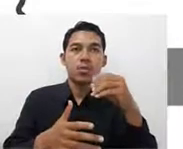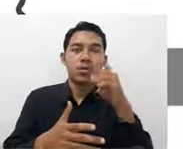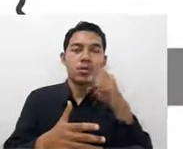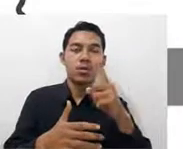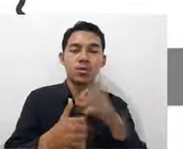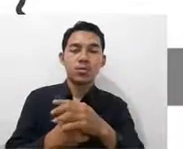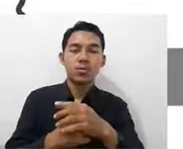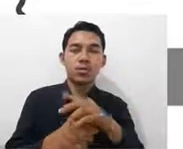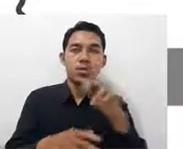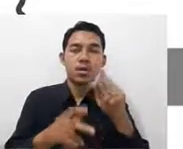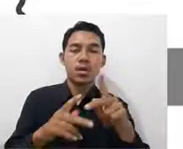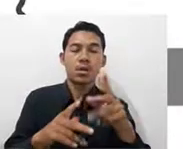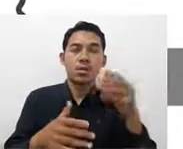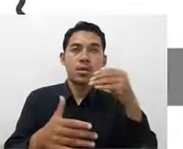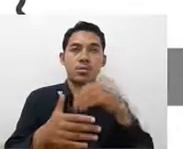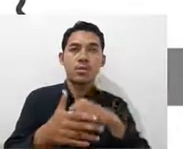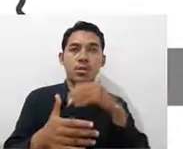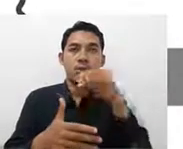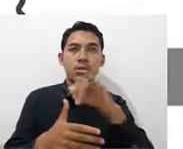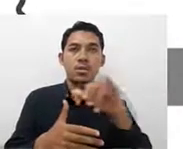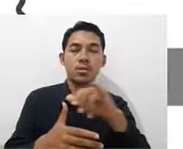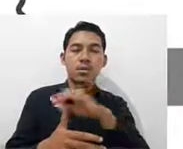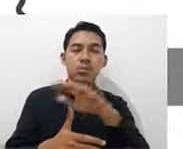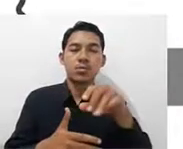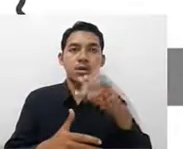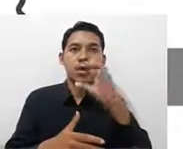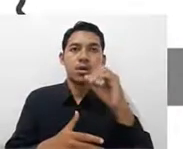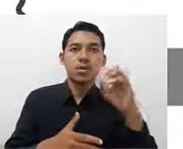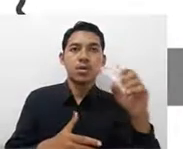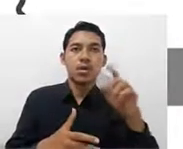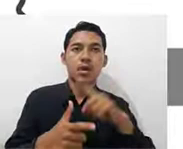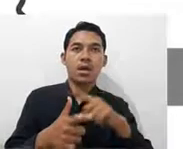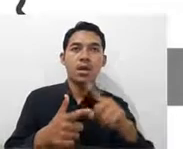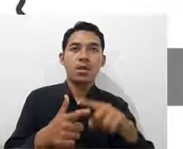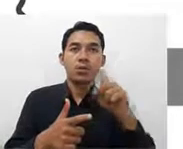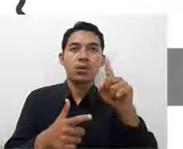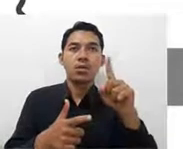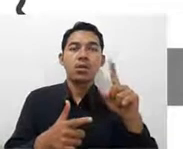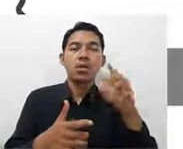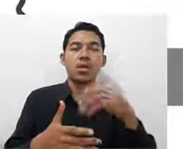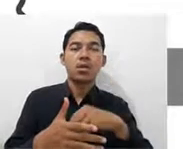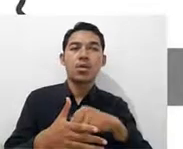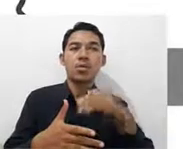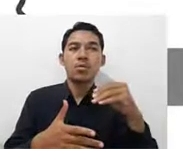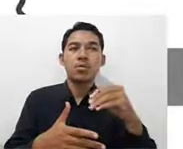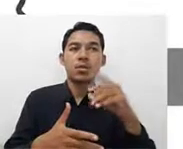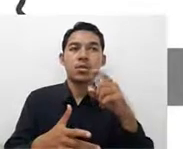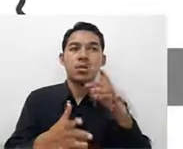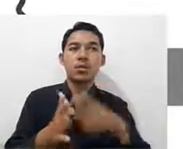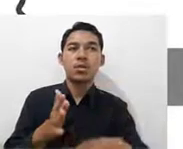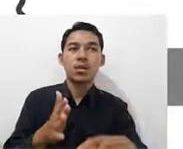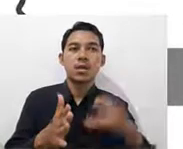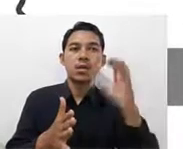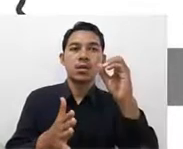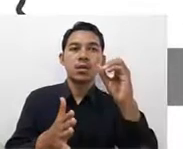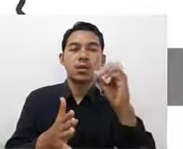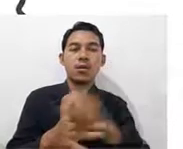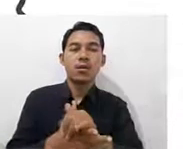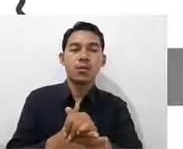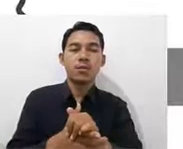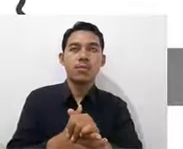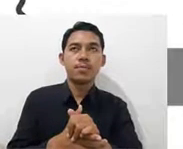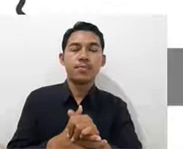1. Kalau inputnya sama semua 0, 0 atau 1, 1, maka outputnya bernilai 0. Seperti